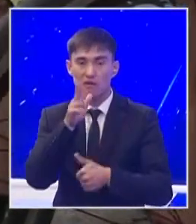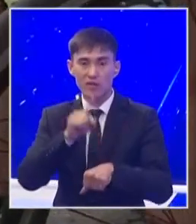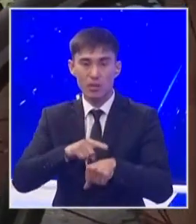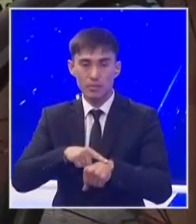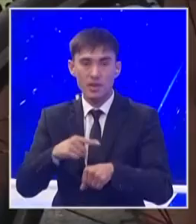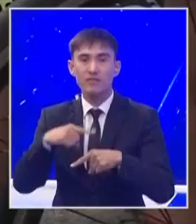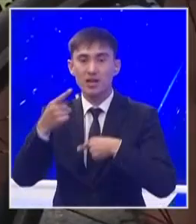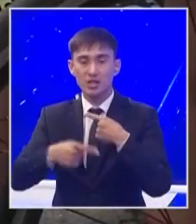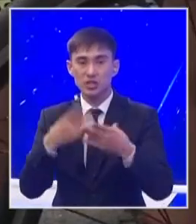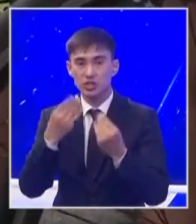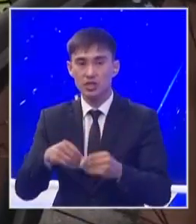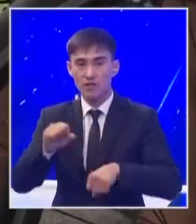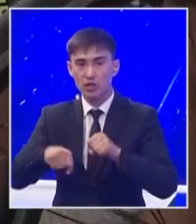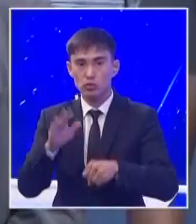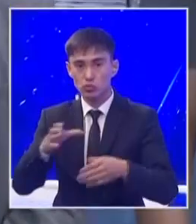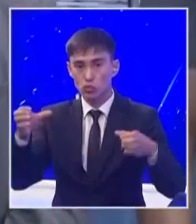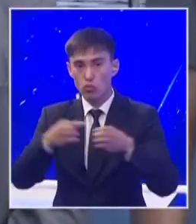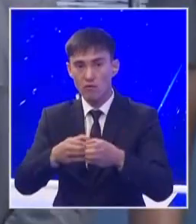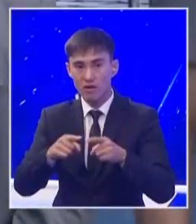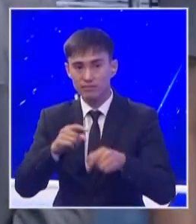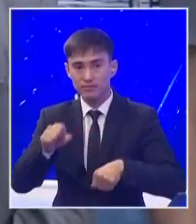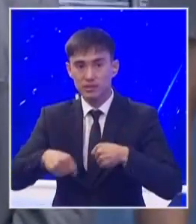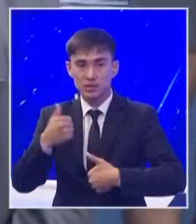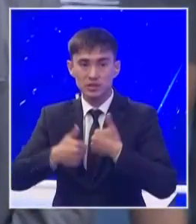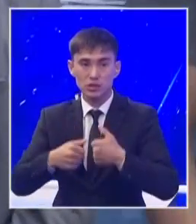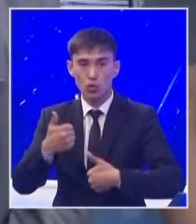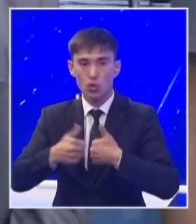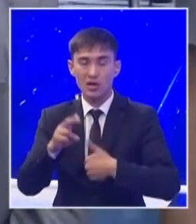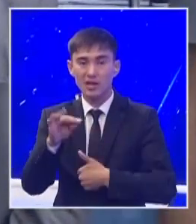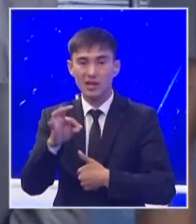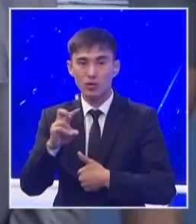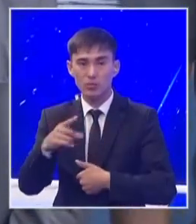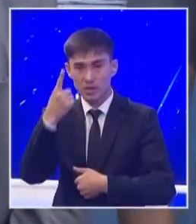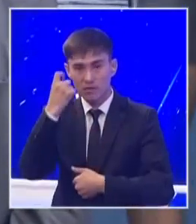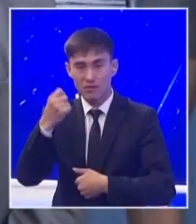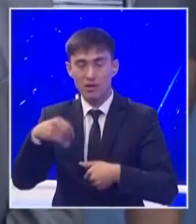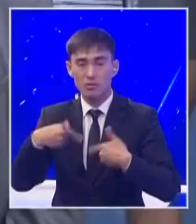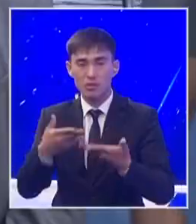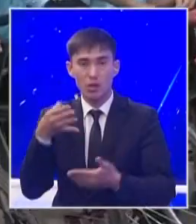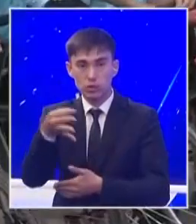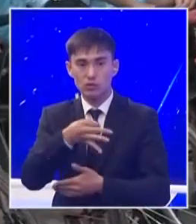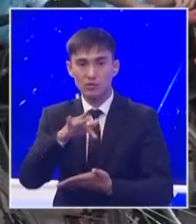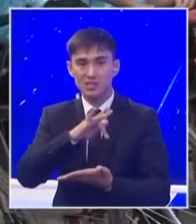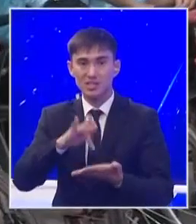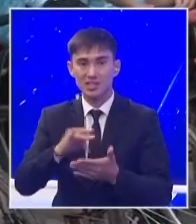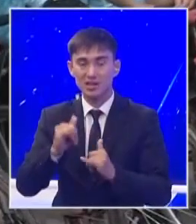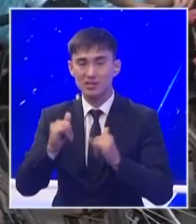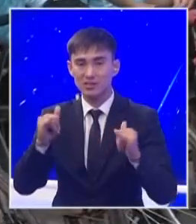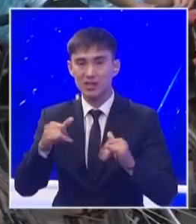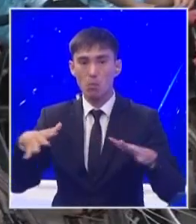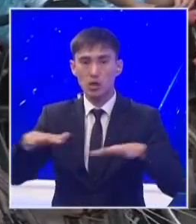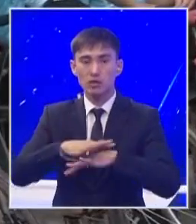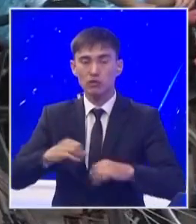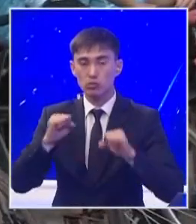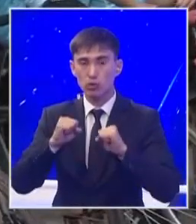В дальнейшие дни велогонщиков ждет групповая дисциплина и гонка «Критериум», заявили представители областного центра развития массового